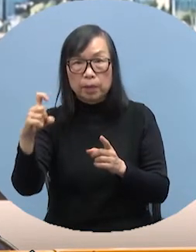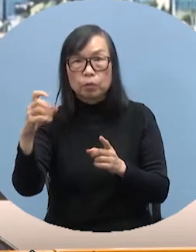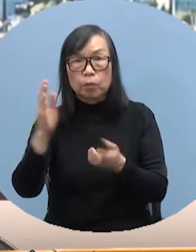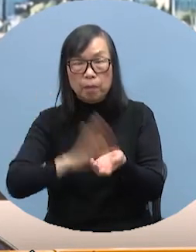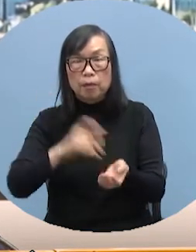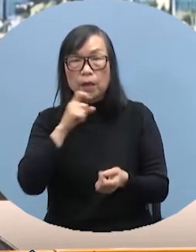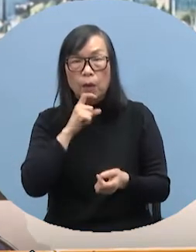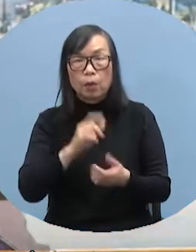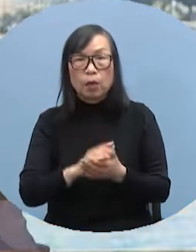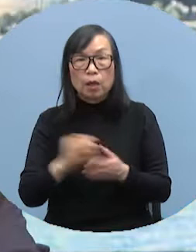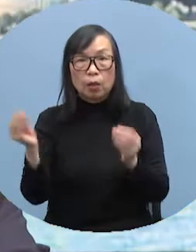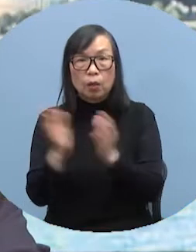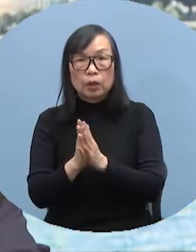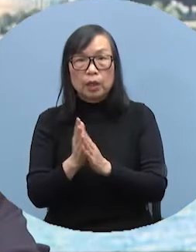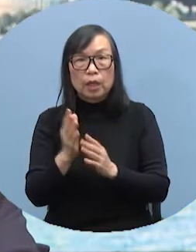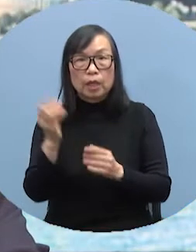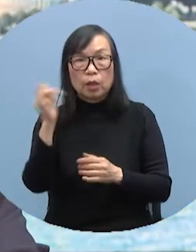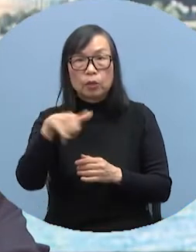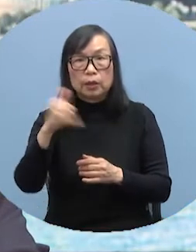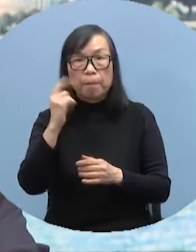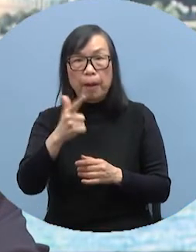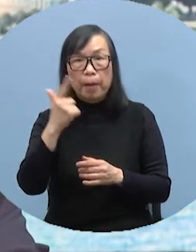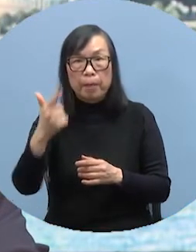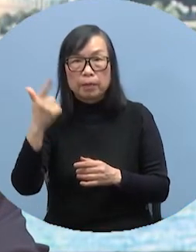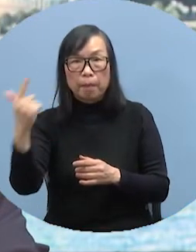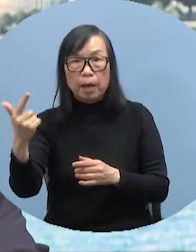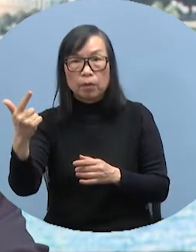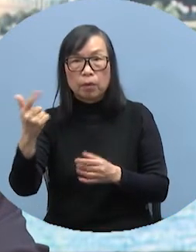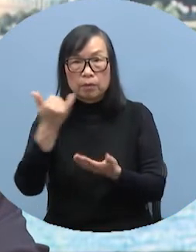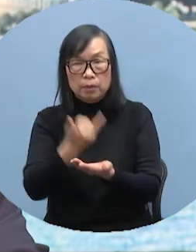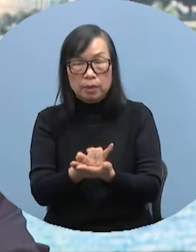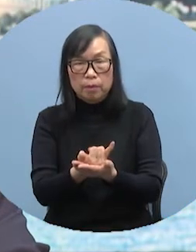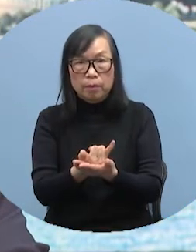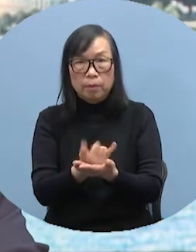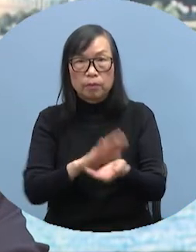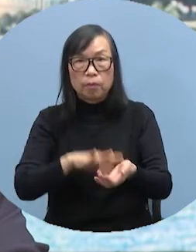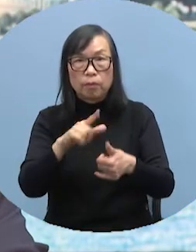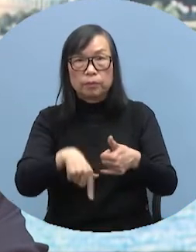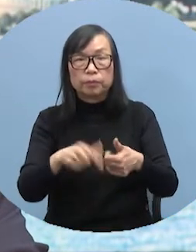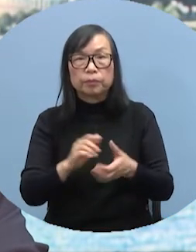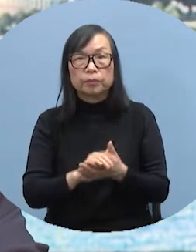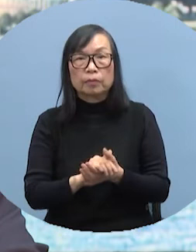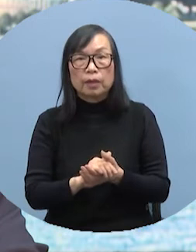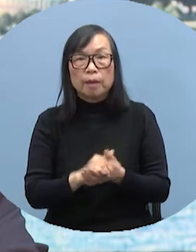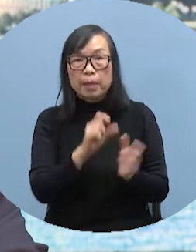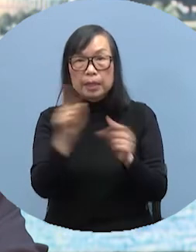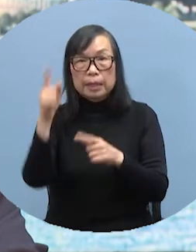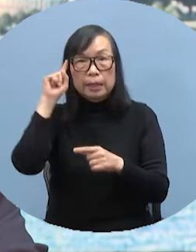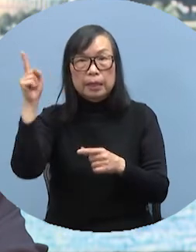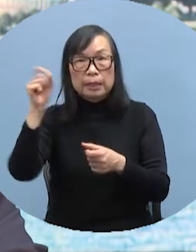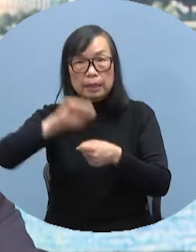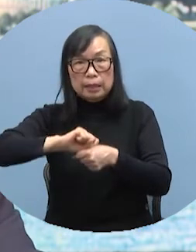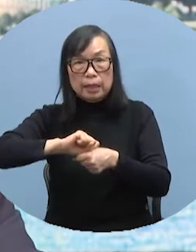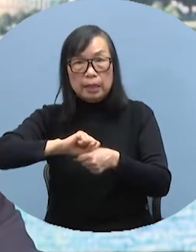1,107,839宗嘅陽性嘅個案，累計共有6,888宗嘅死亡個案，咁較昨天係